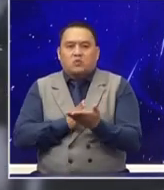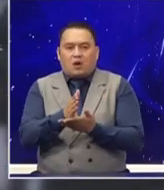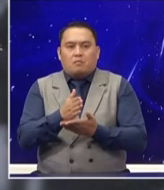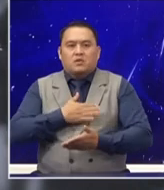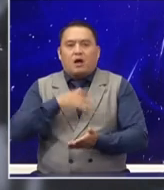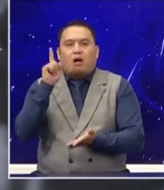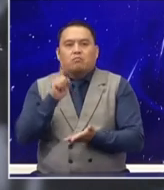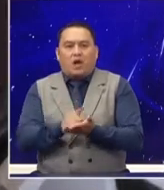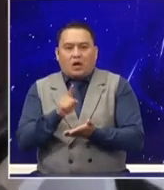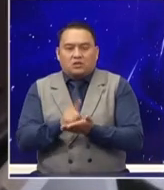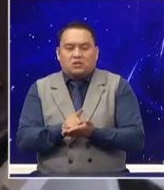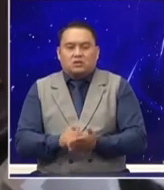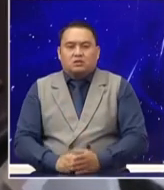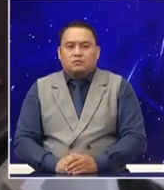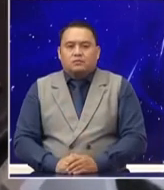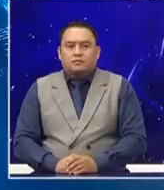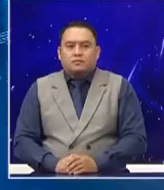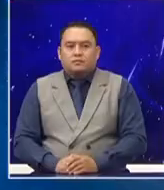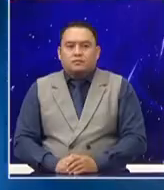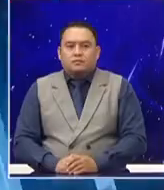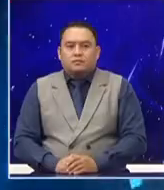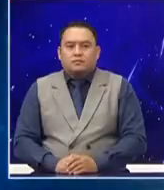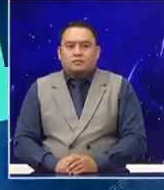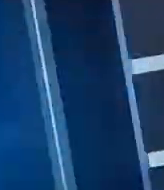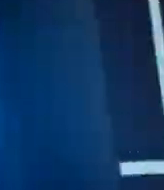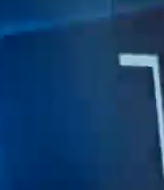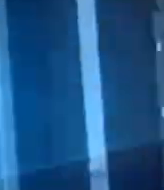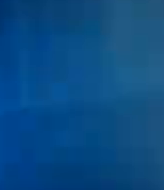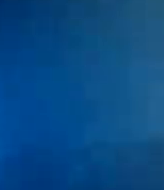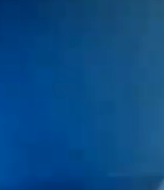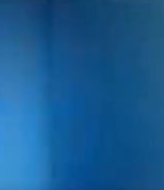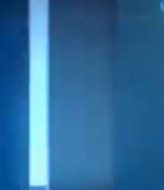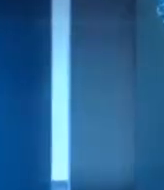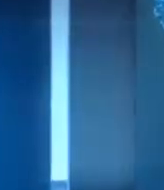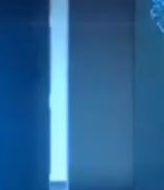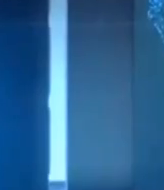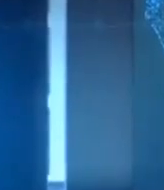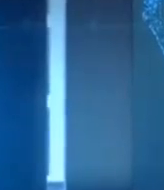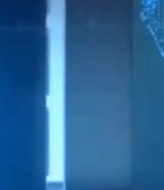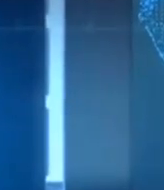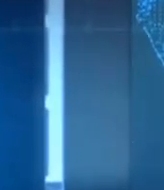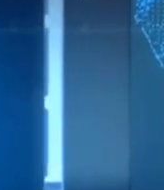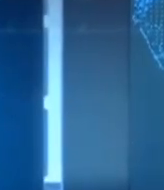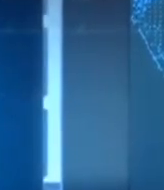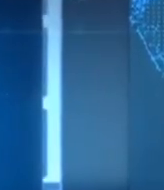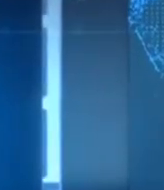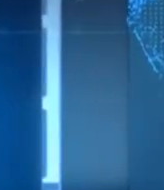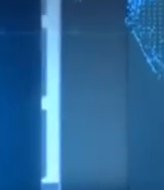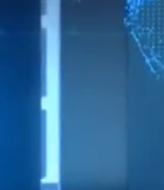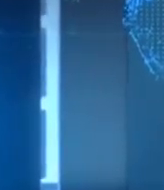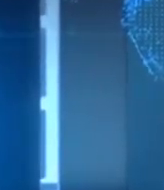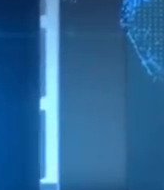моя обязанность, считает юбиляр. Дамир Анитов, Курманжан Касымжанулы, Аманжол Жонкешев, телеканал ЖТСУ.